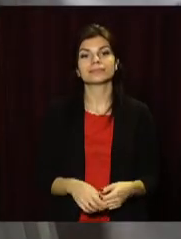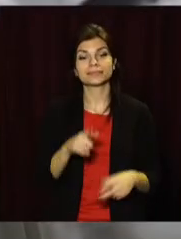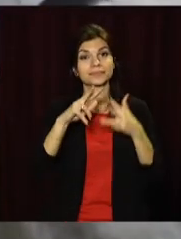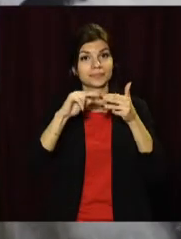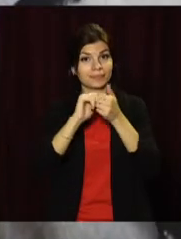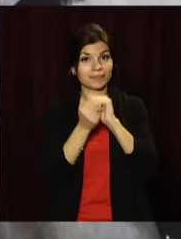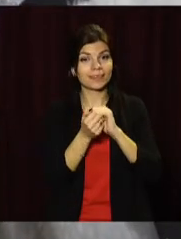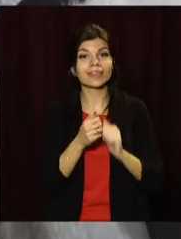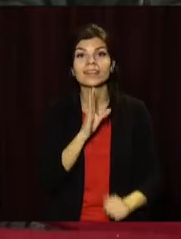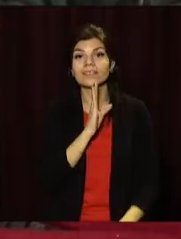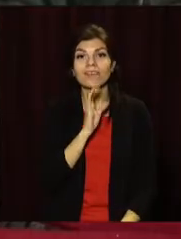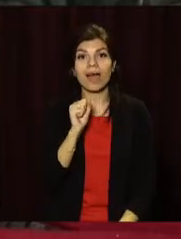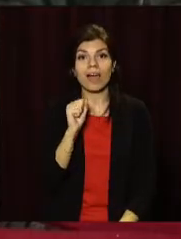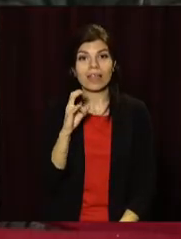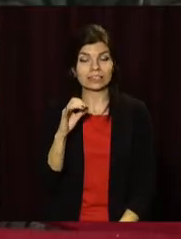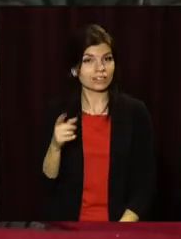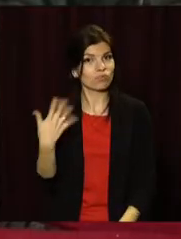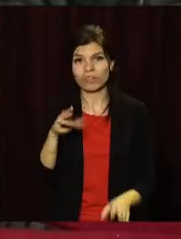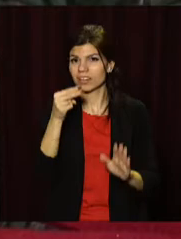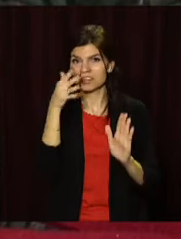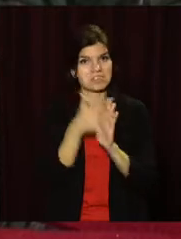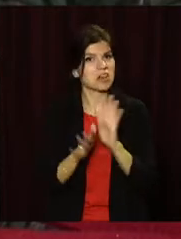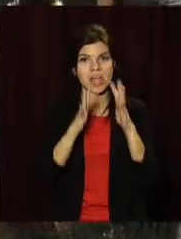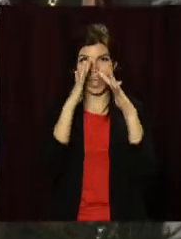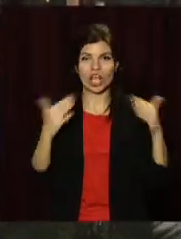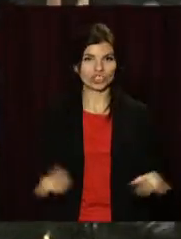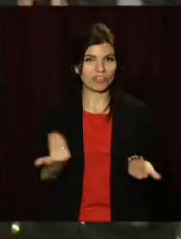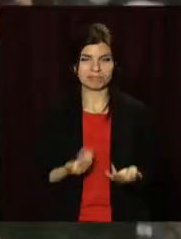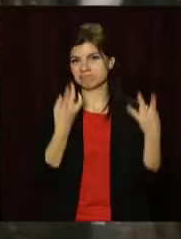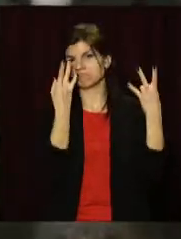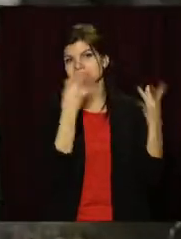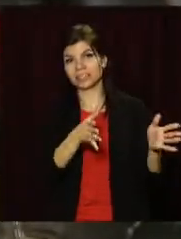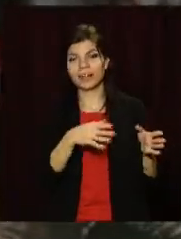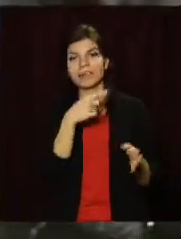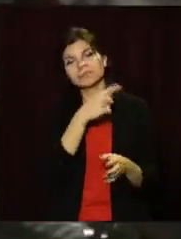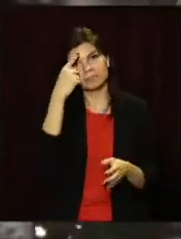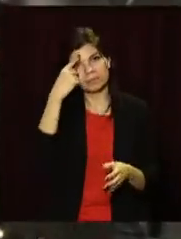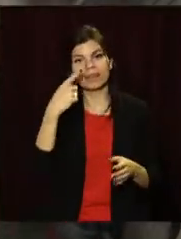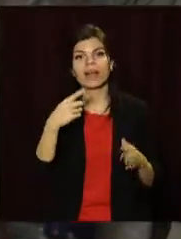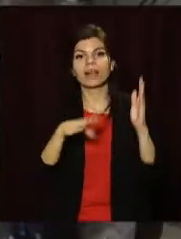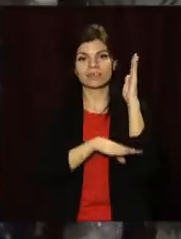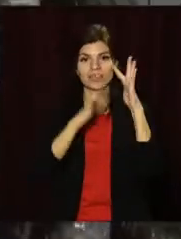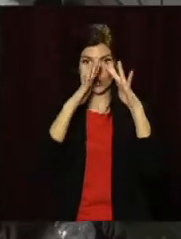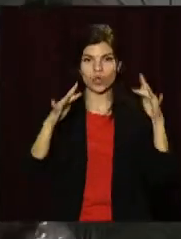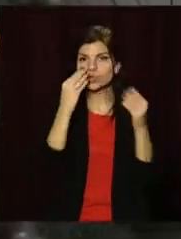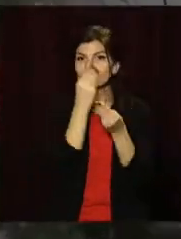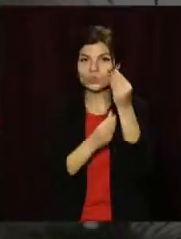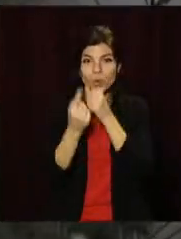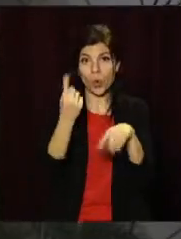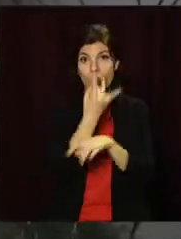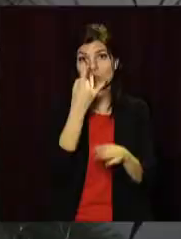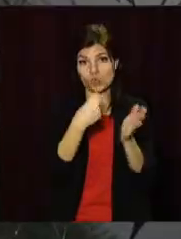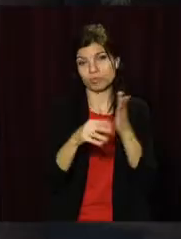Кам'янчанка Анастасія вже 10 років не витрачає ні копійки на живу ялинку. Для неї оптимальний варіант – дерево штучне. Один раз придбала та